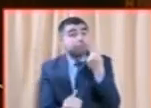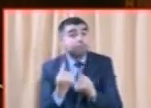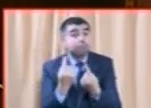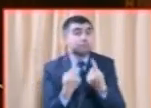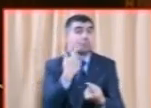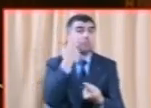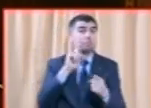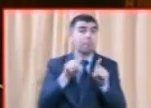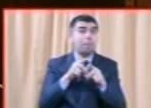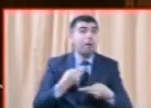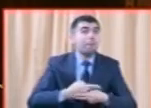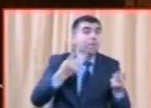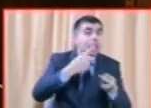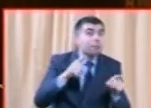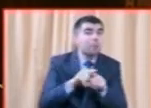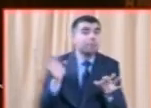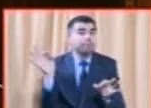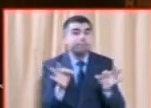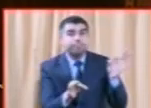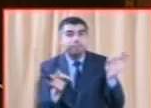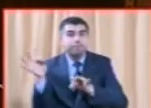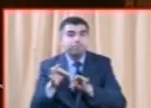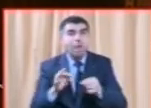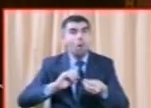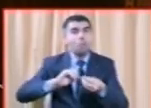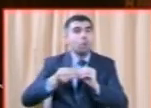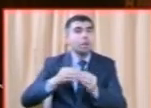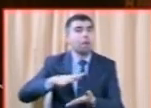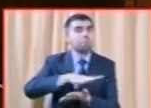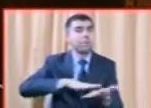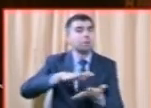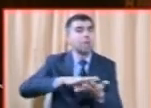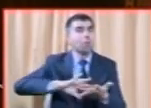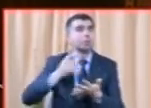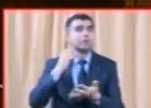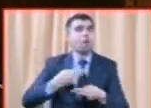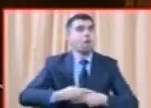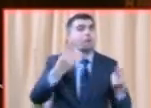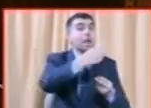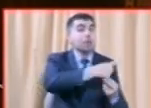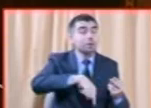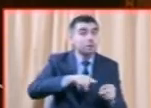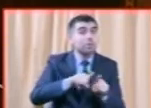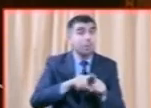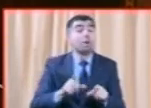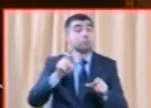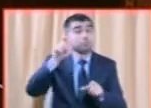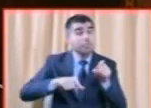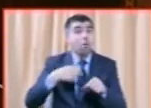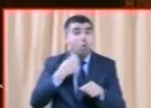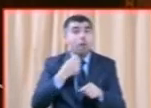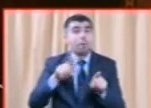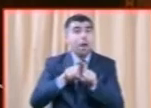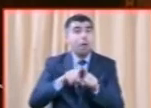على تسخين الأجواء واختلاق التوترات. ولكن تأكدوا أنه كاين الحكماء والحمد لله